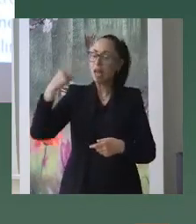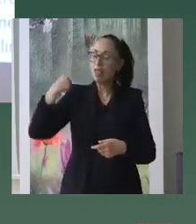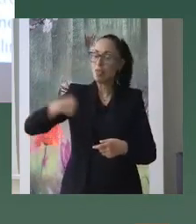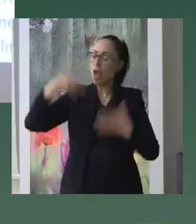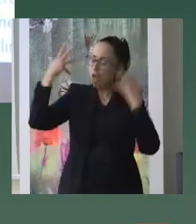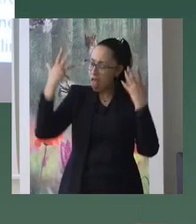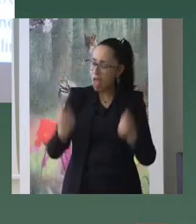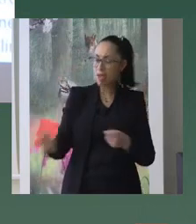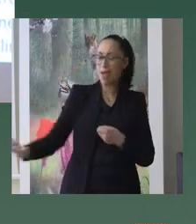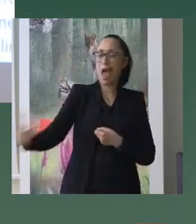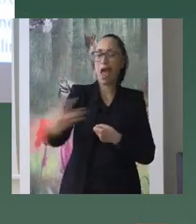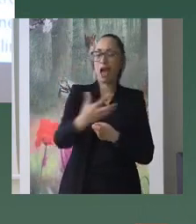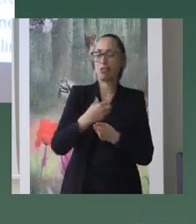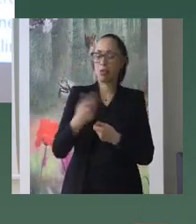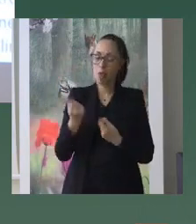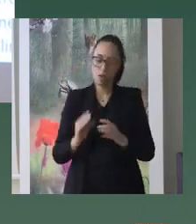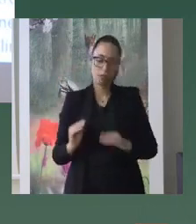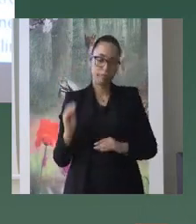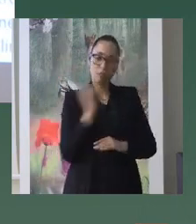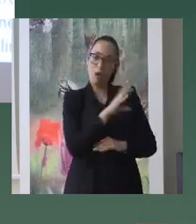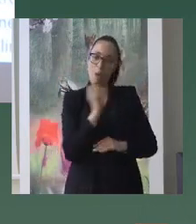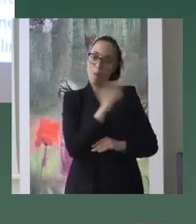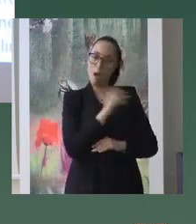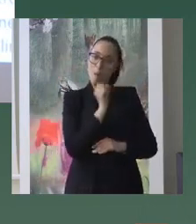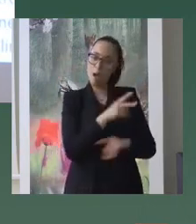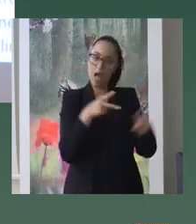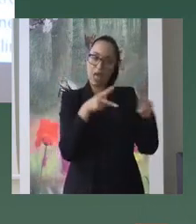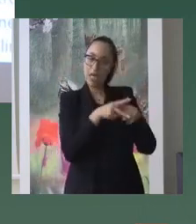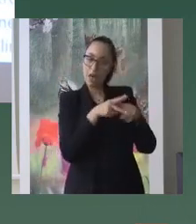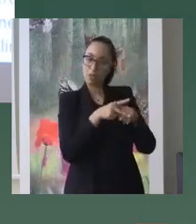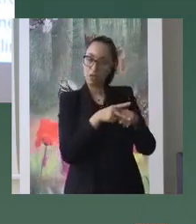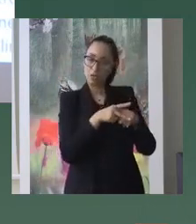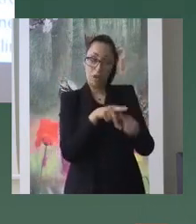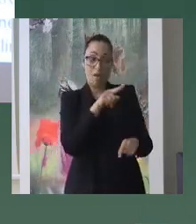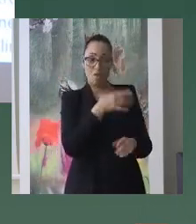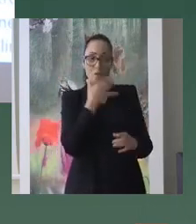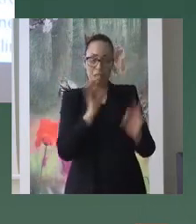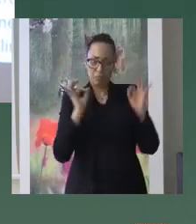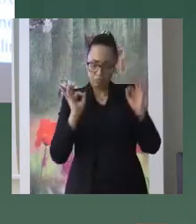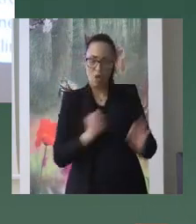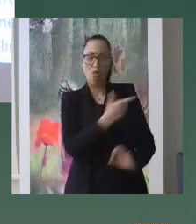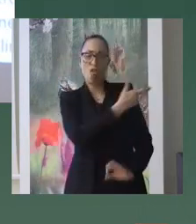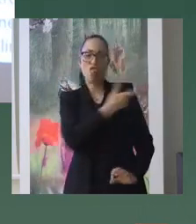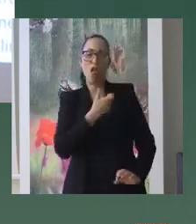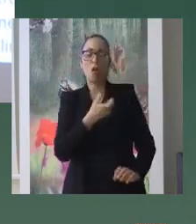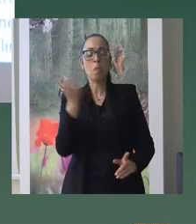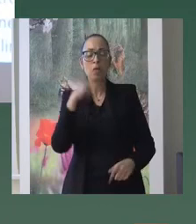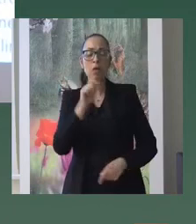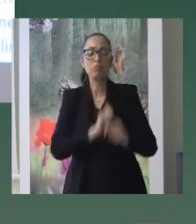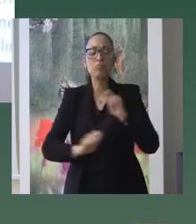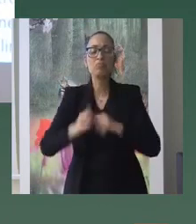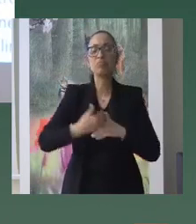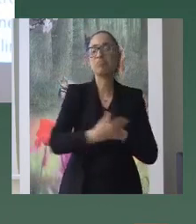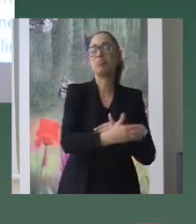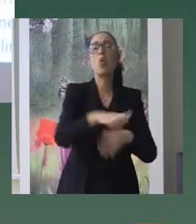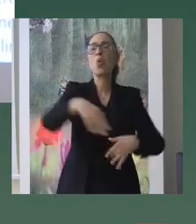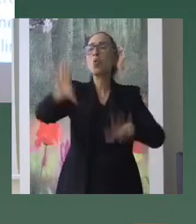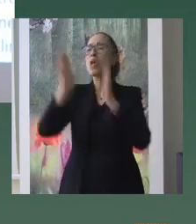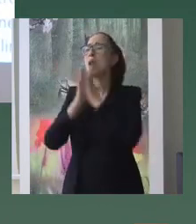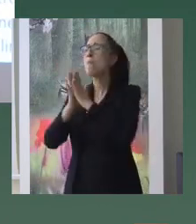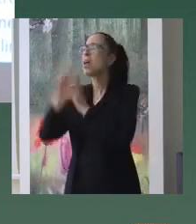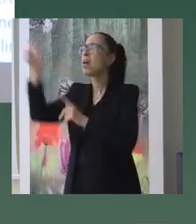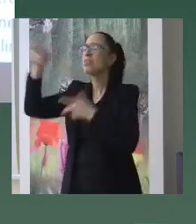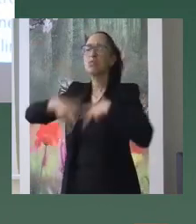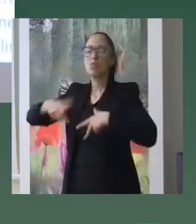έσοδα. Και αυτά τα έσοδα μπορεί να τα βάλει σε μια τράπεζα να δανειστεί, γιατί είναι ασφαλές δάνειο και να κάνει τα έργα που χρειάζεται χωρίς να παρακαλέσει